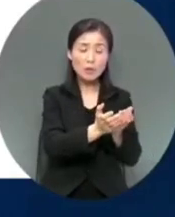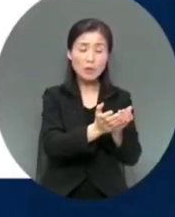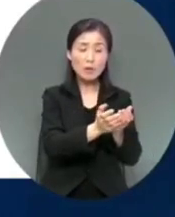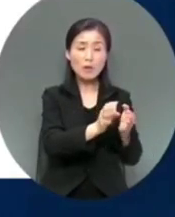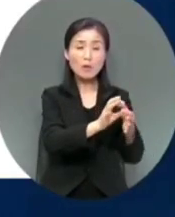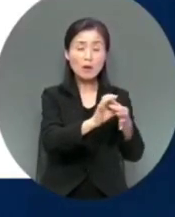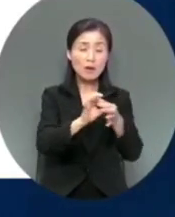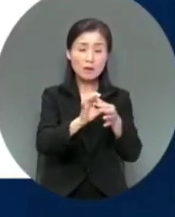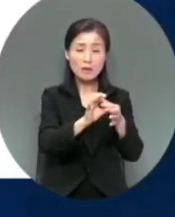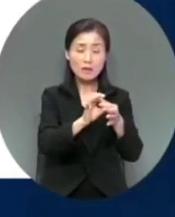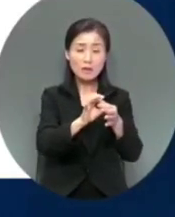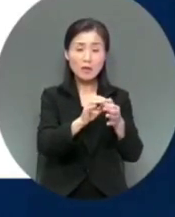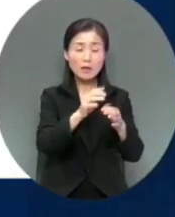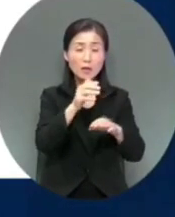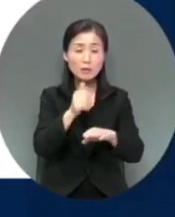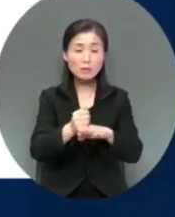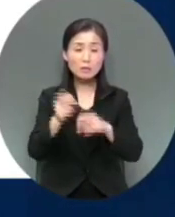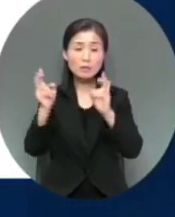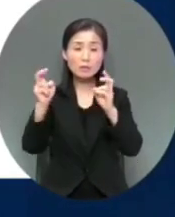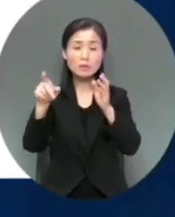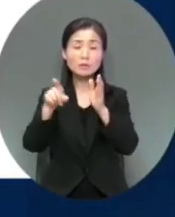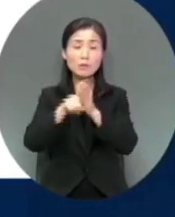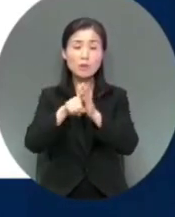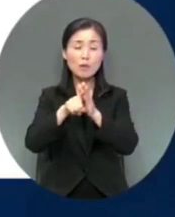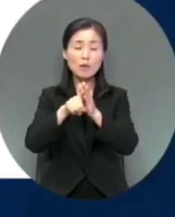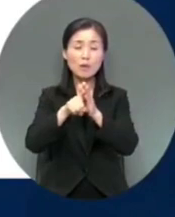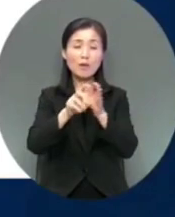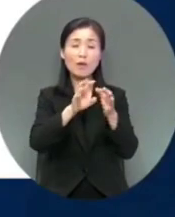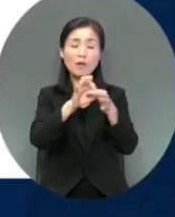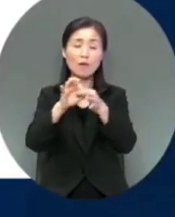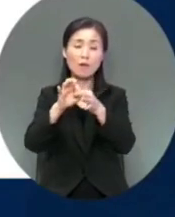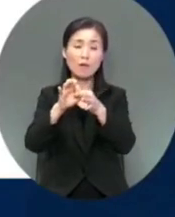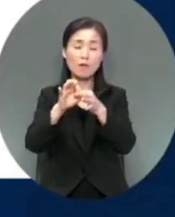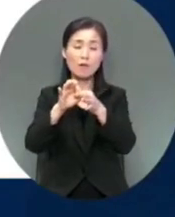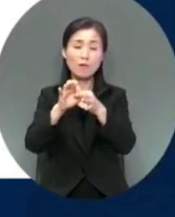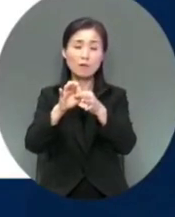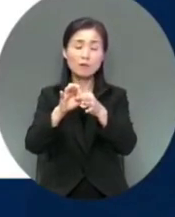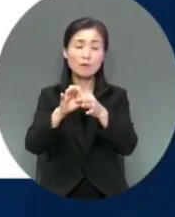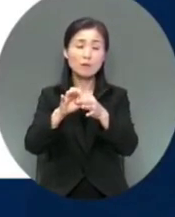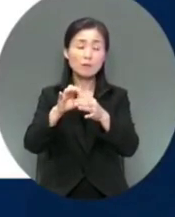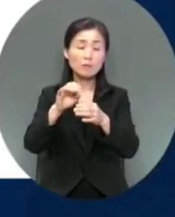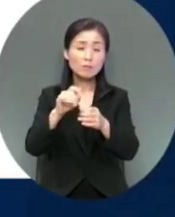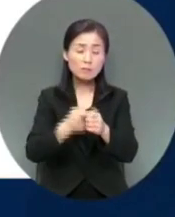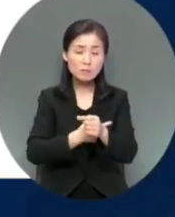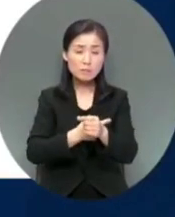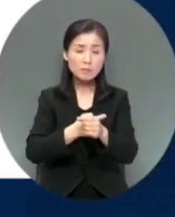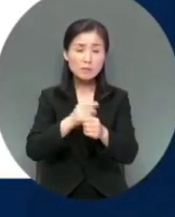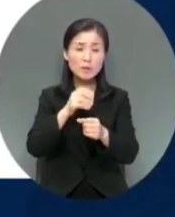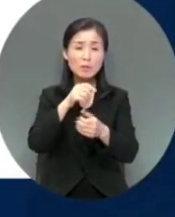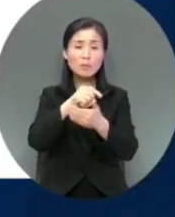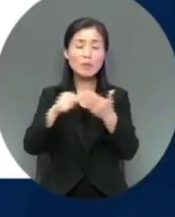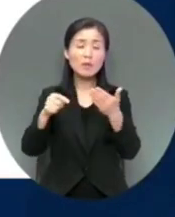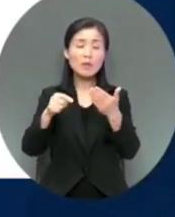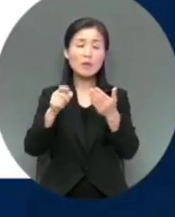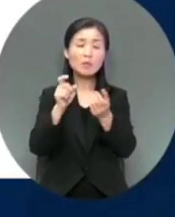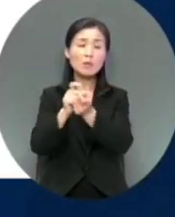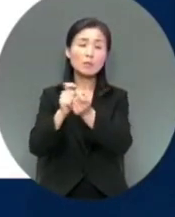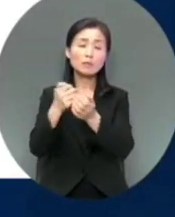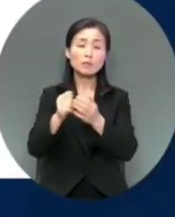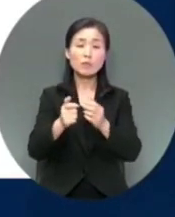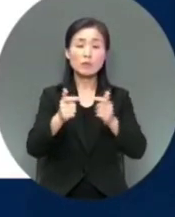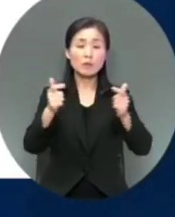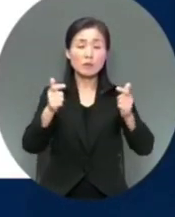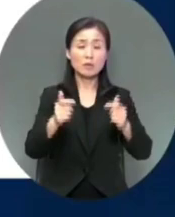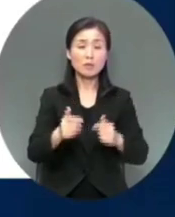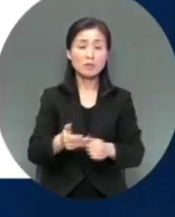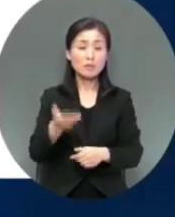지자체의 관계가 기업에 대한 신뢰를 부여하기 때문에 선의의 비해자가 점점 더 커지고 있는 겁니다. 그런데